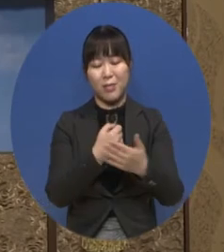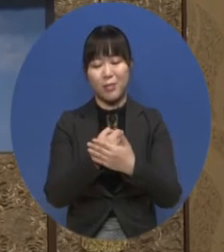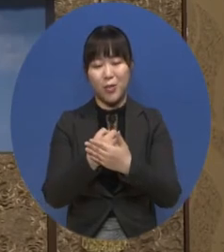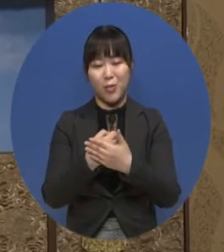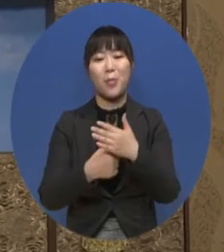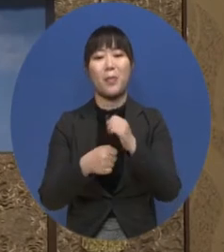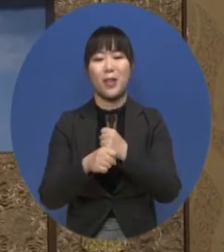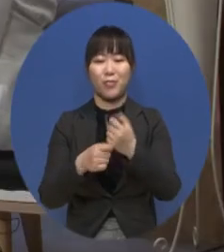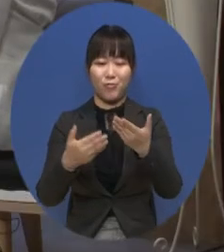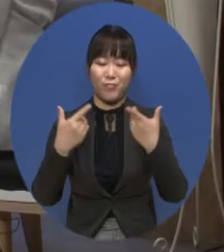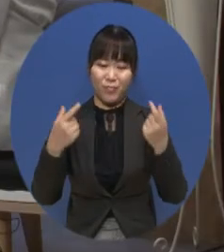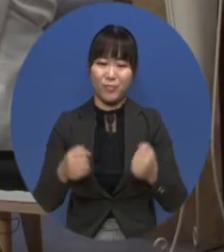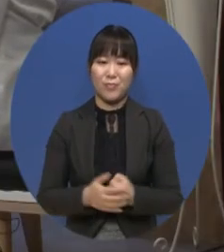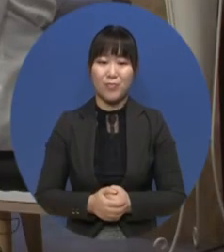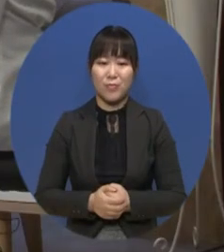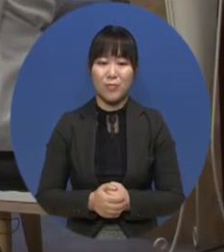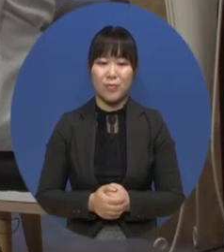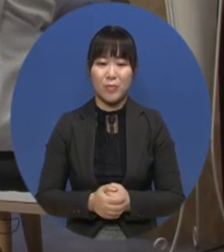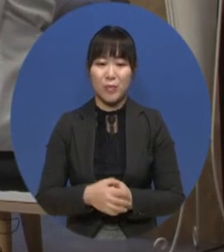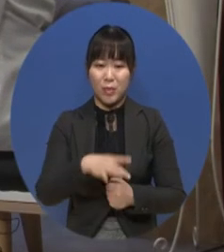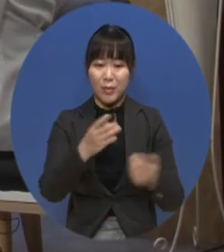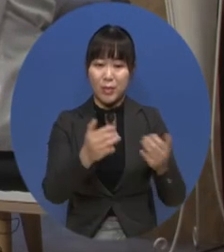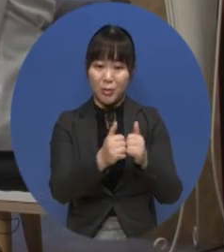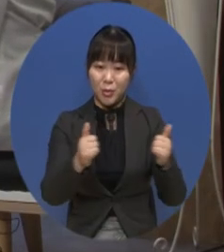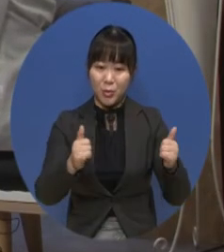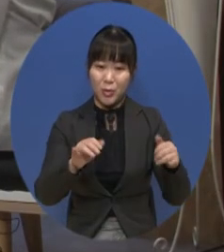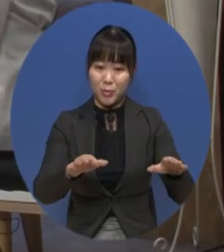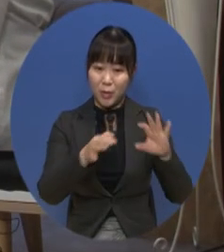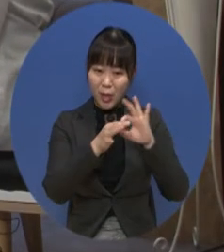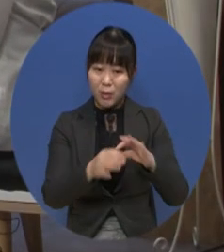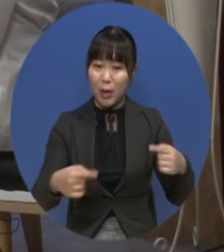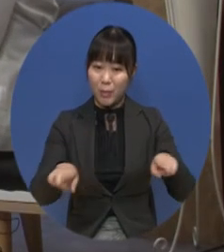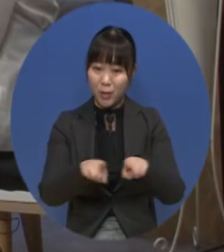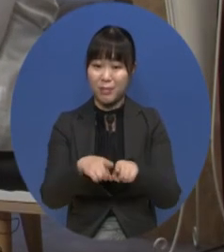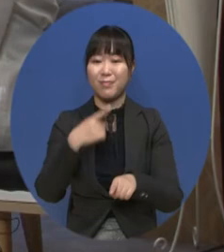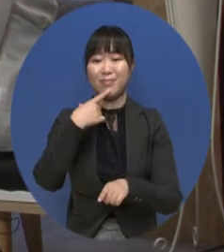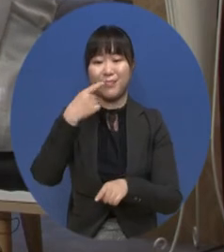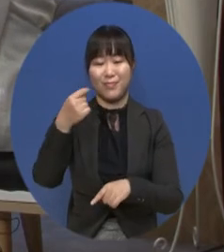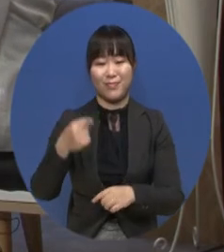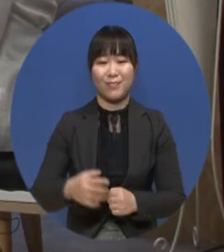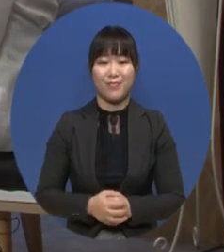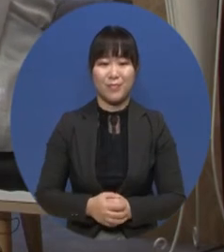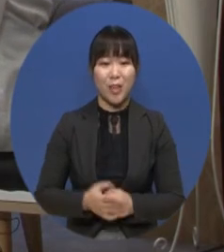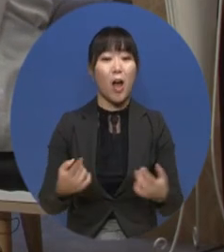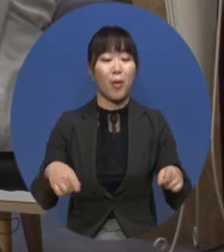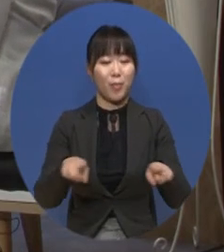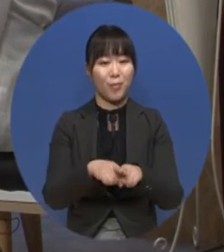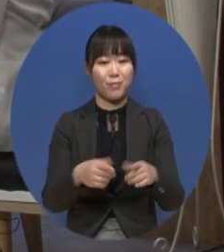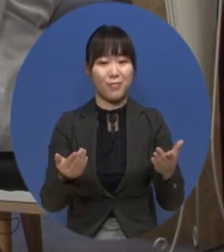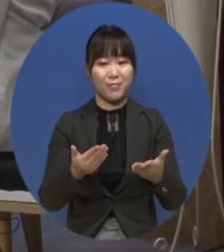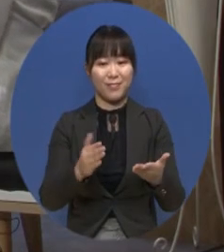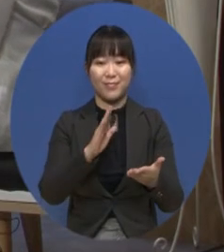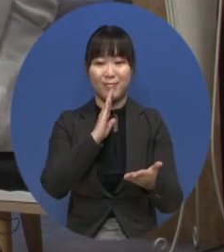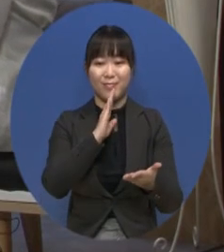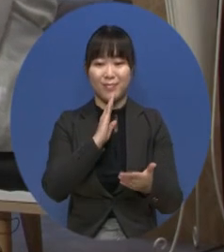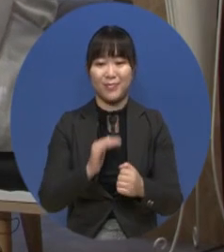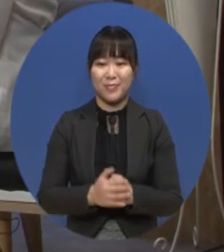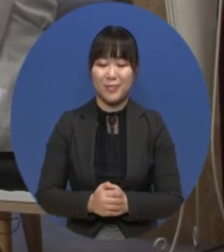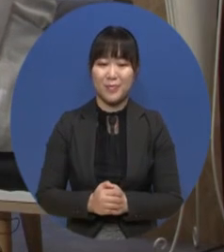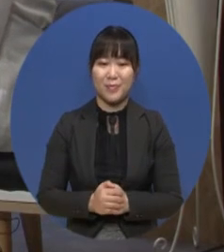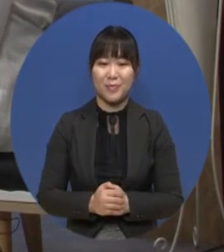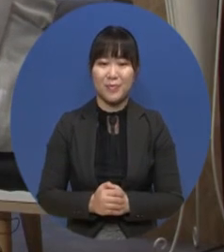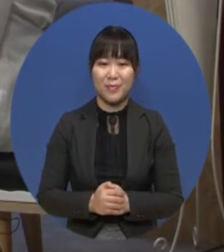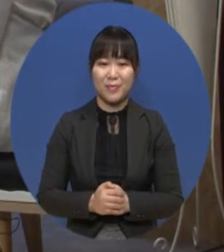아닐까라는 생각이 근데 그러면은 첫 번째 그 직원분도 아직까지 계속해서 듭니다. 그럼요. 같이. 함께하고 네. 계시군요.